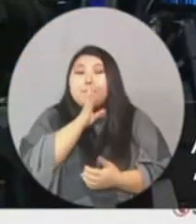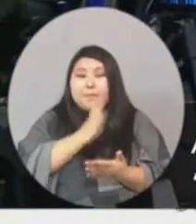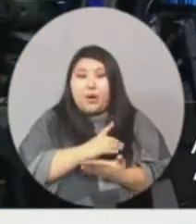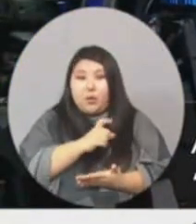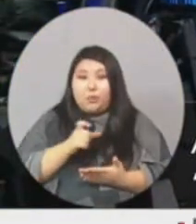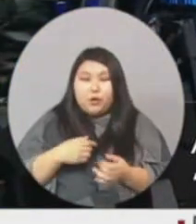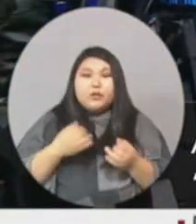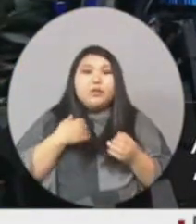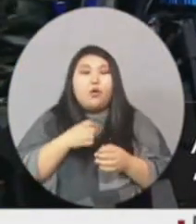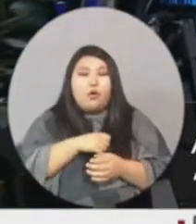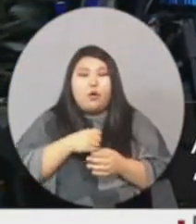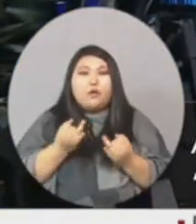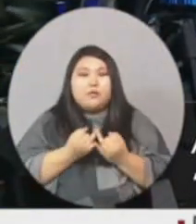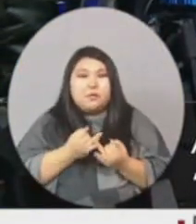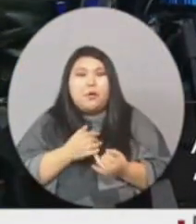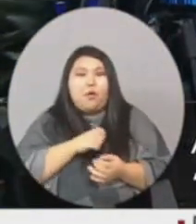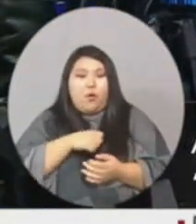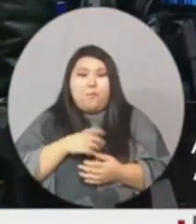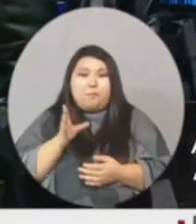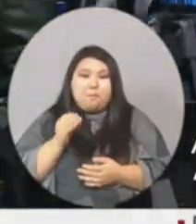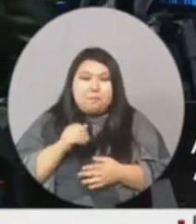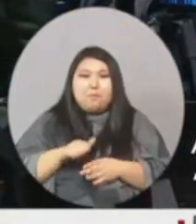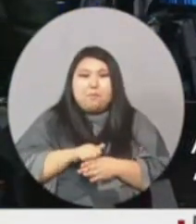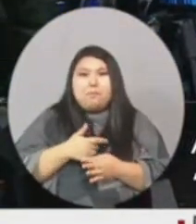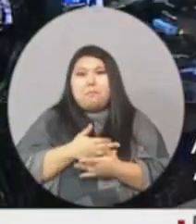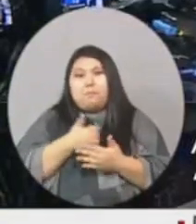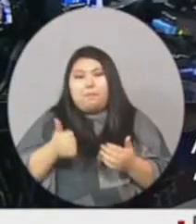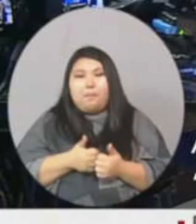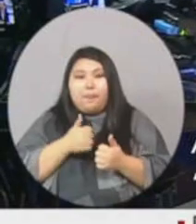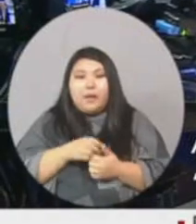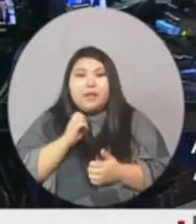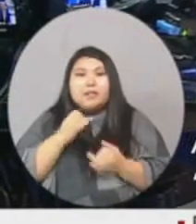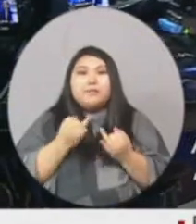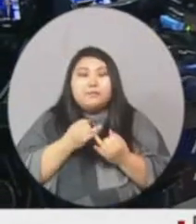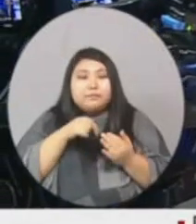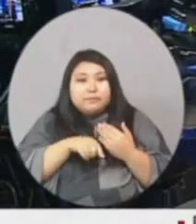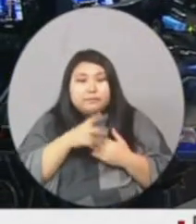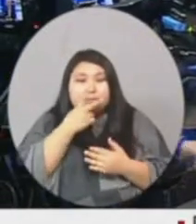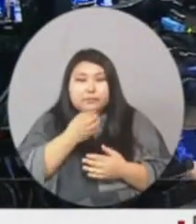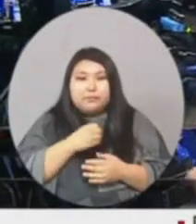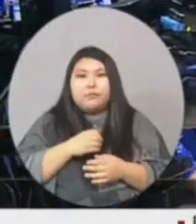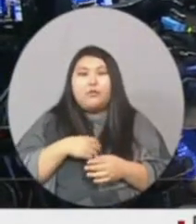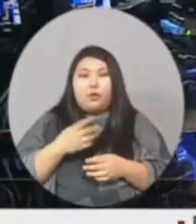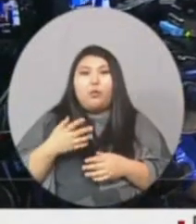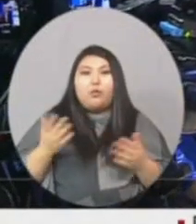байгаа хүмүүс бичиг баримт материалаа сайтар бүрдүүлж e-business платформор үйлчлэгээ авахыг